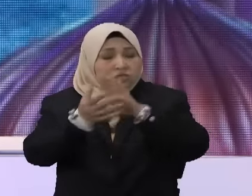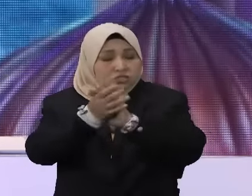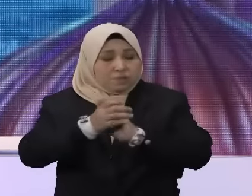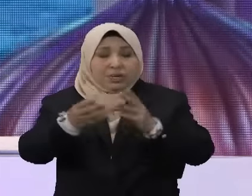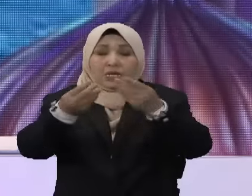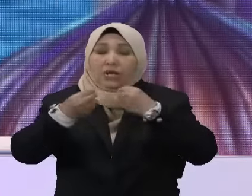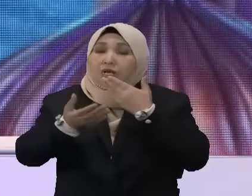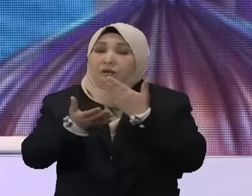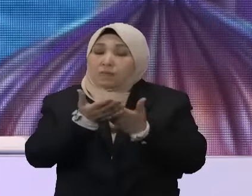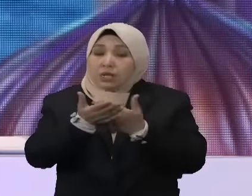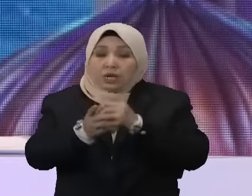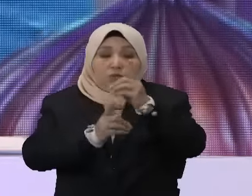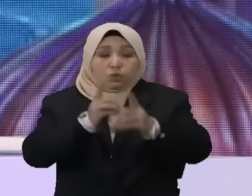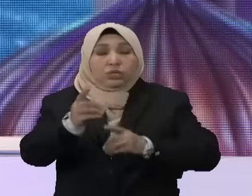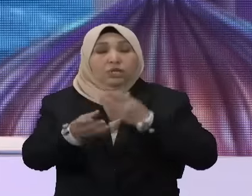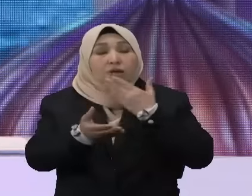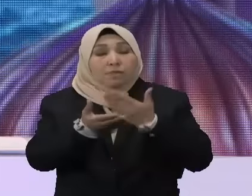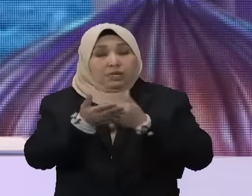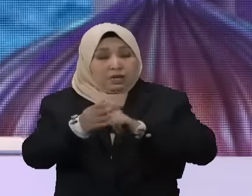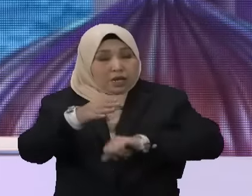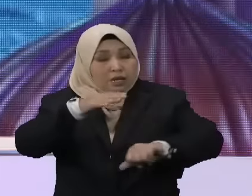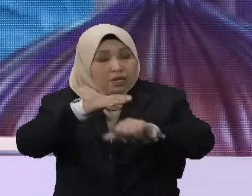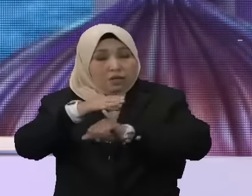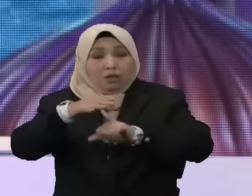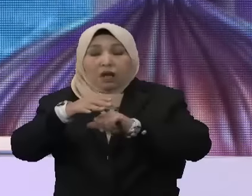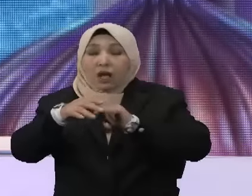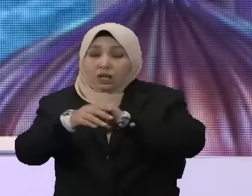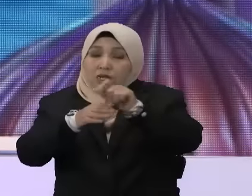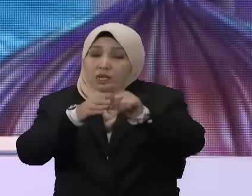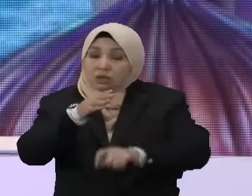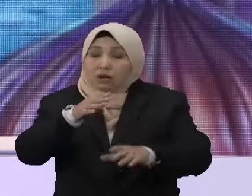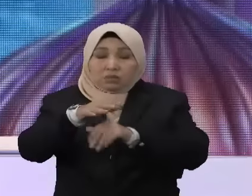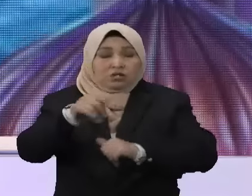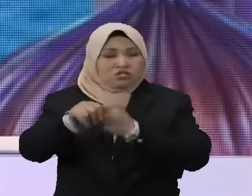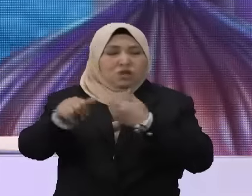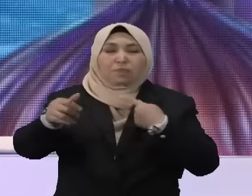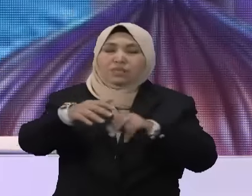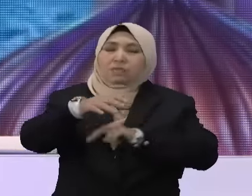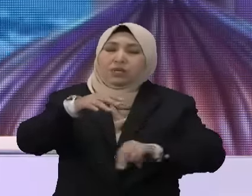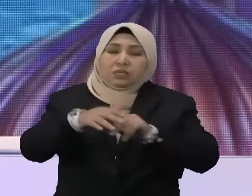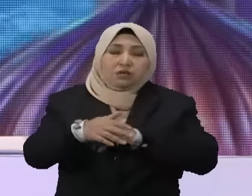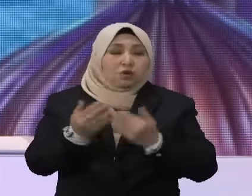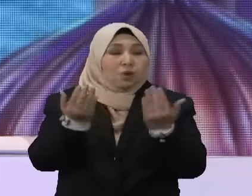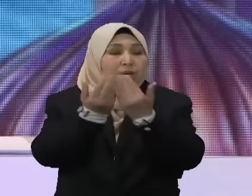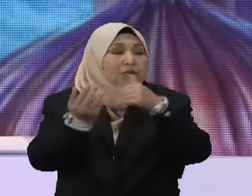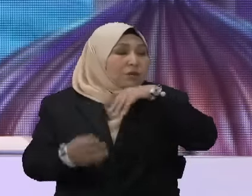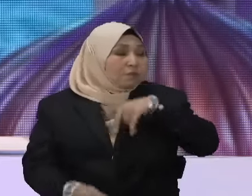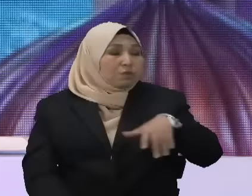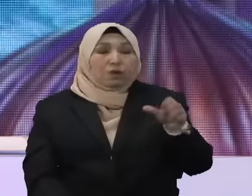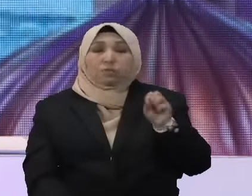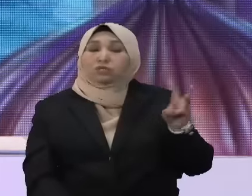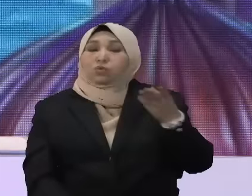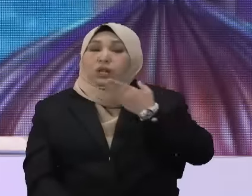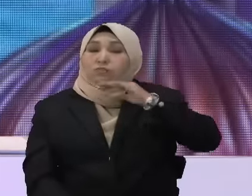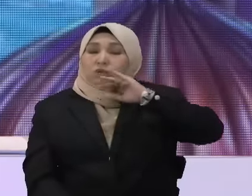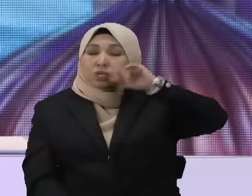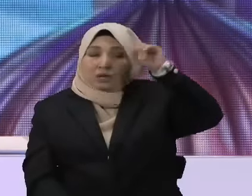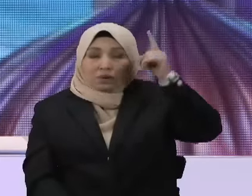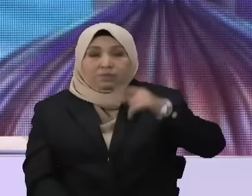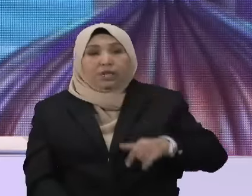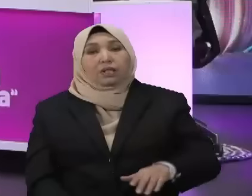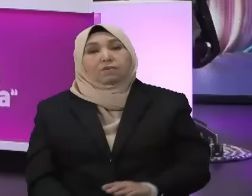حسنة وفي الآخرة حسنة وقنا عذاب النار وصلى الله على سيدنا محمد وعلى آله وصحبه وسلم والحمد لله رب العالمين